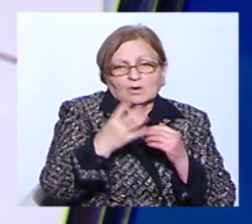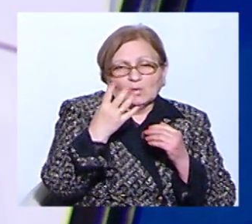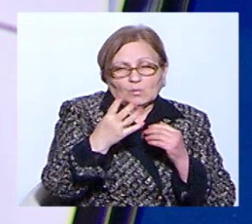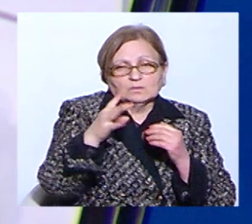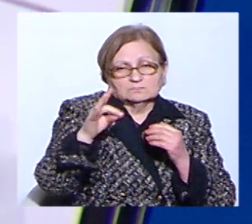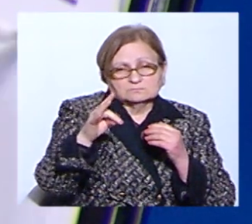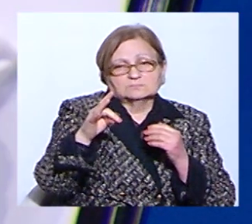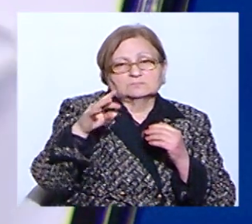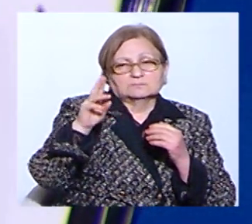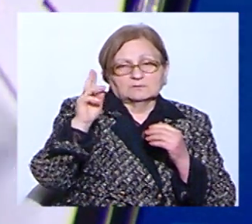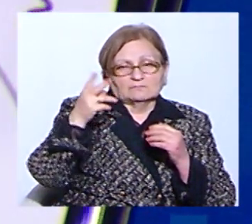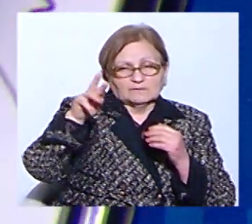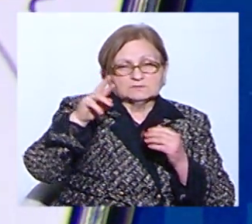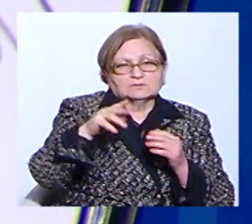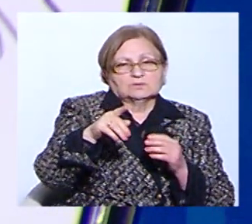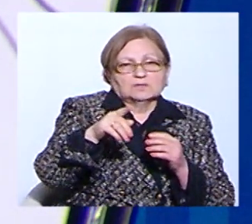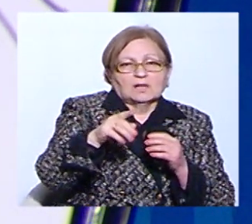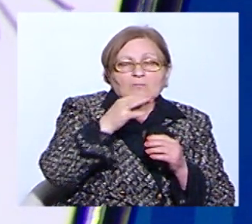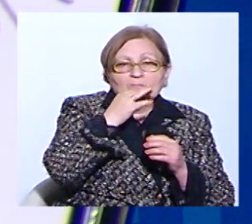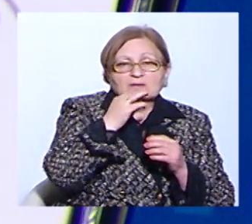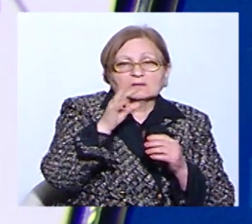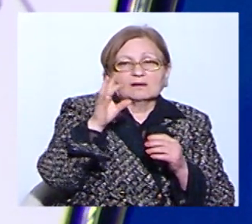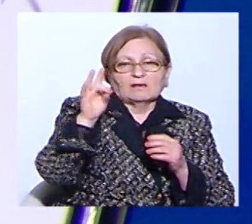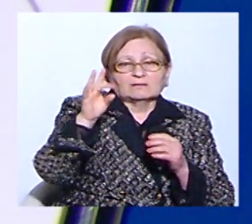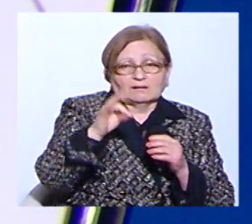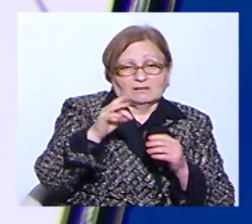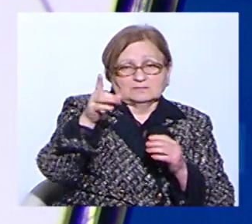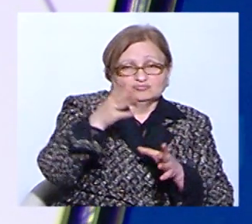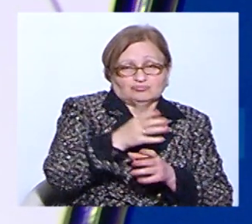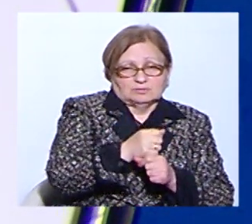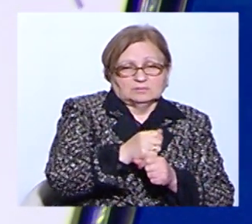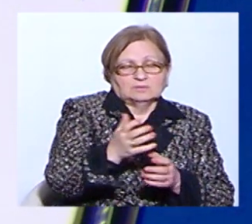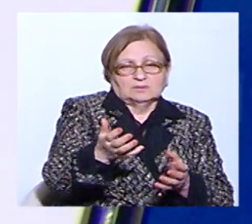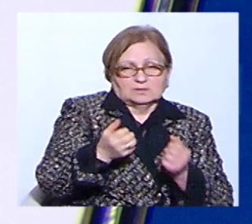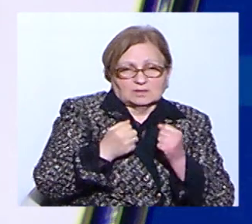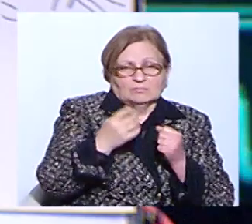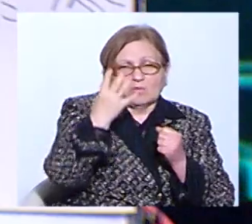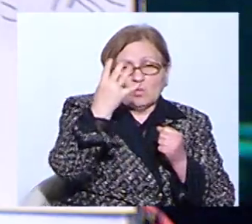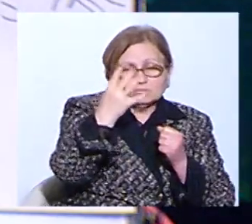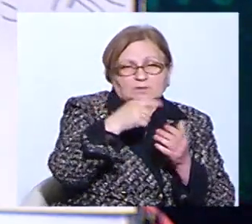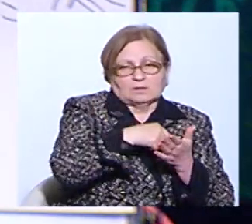პი ერ კვადრატთან, ერ კვადრატები შეიკვეცა და მივიღეთ ოთხი გაყოფილი პიზე.